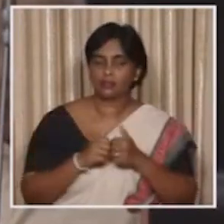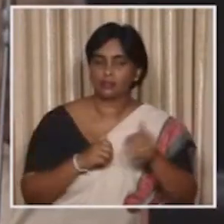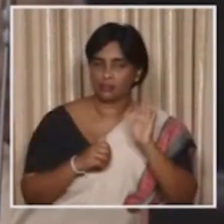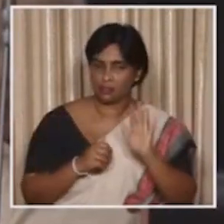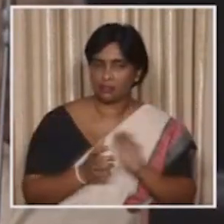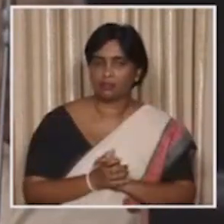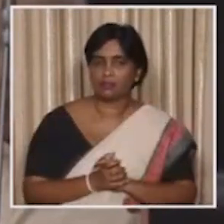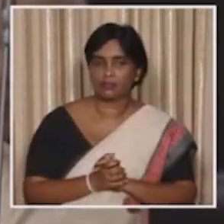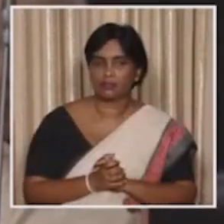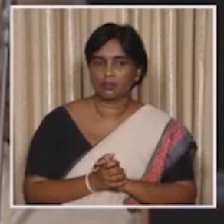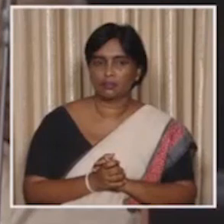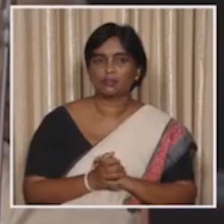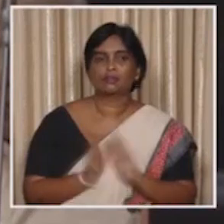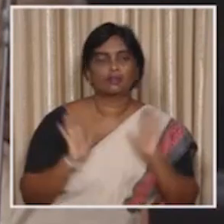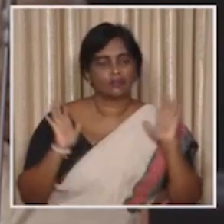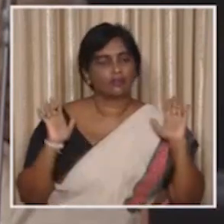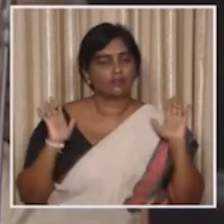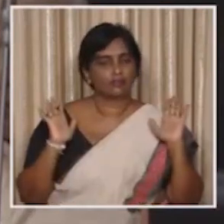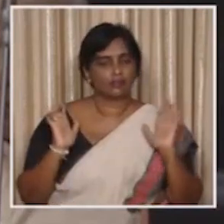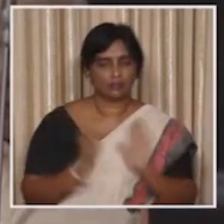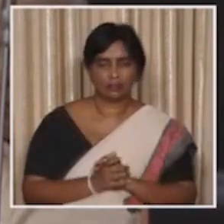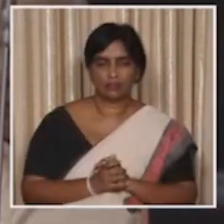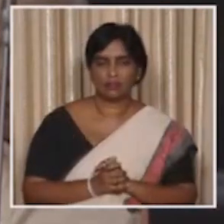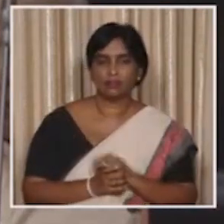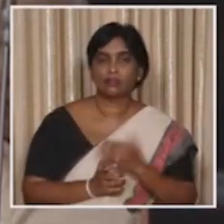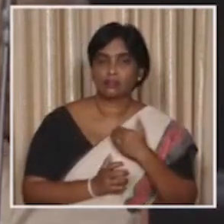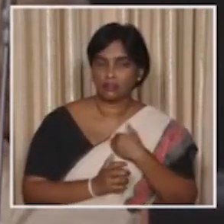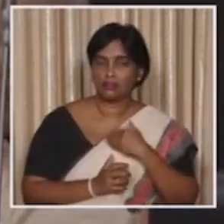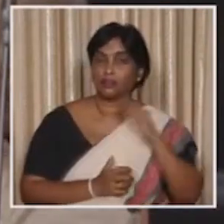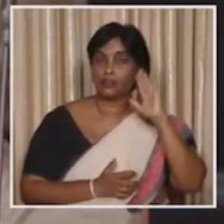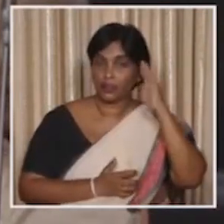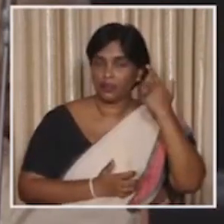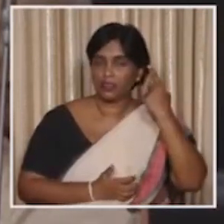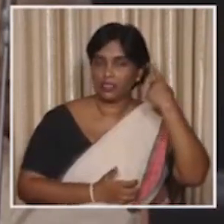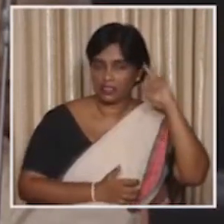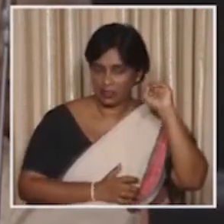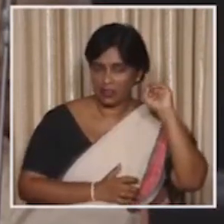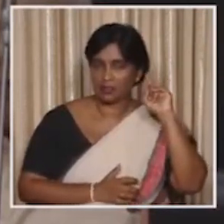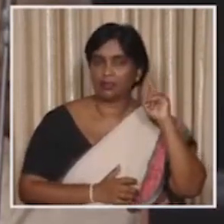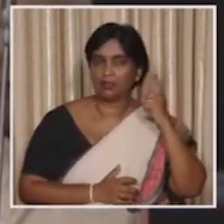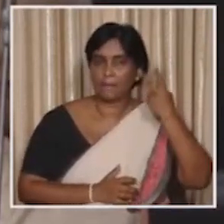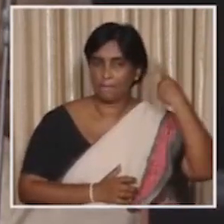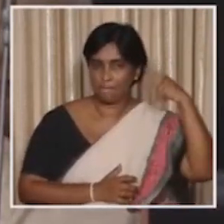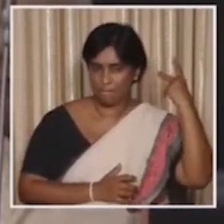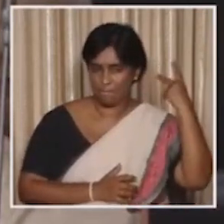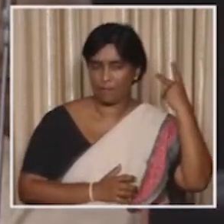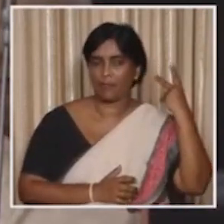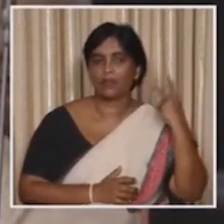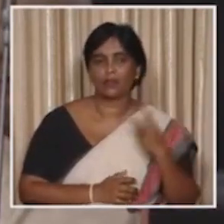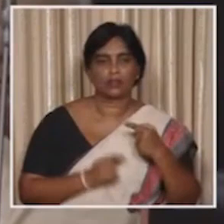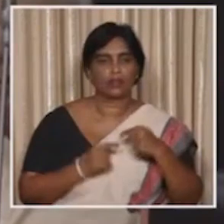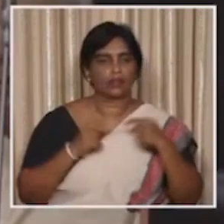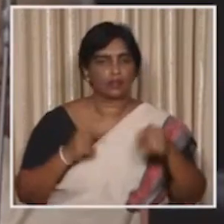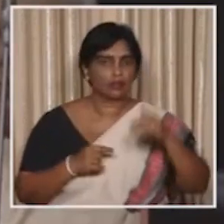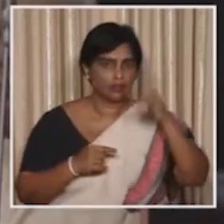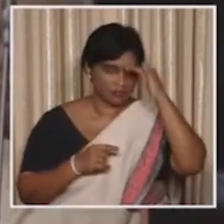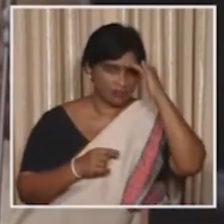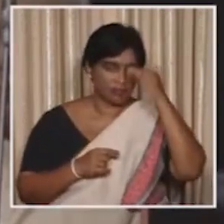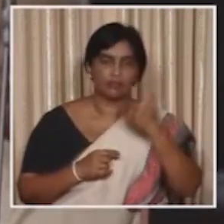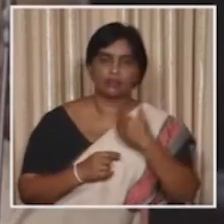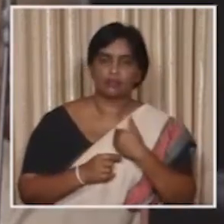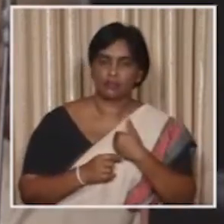කරන්න. එච්චරයි තියෙන්නේ. ඒත් මම විශේෂයෙන්ම ඊයේ මේ පෙරේදා විපක්ෂ නායකතුමා